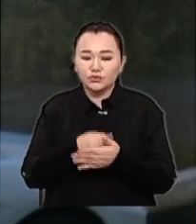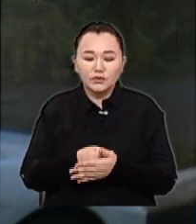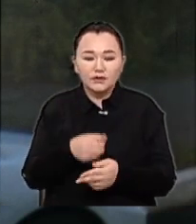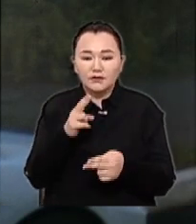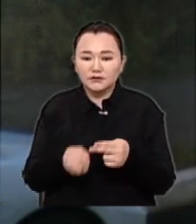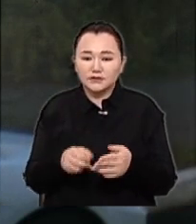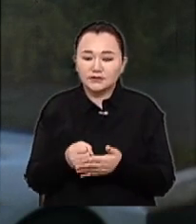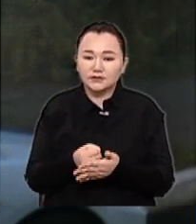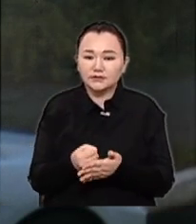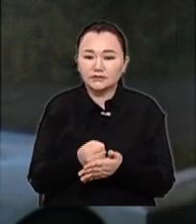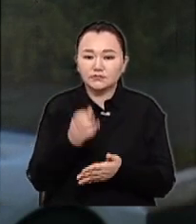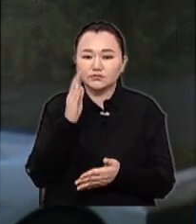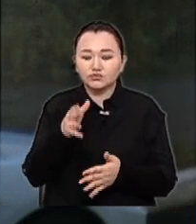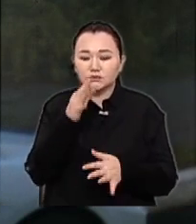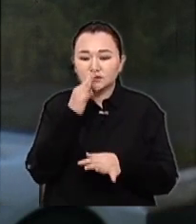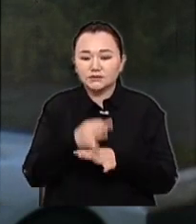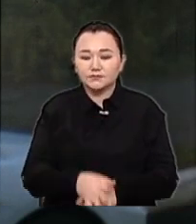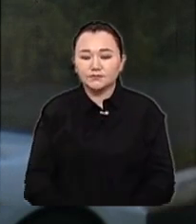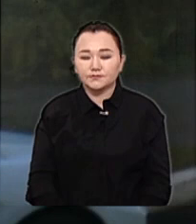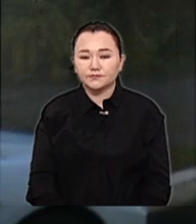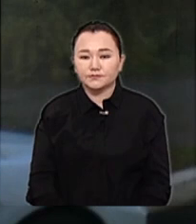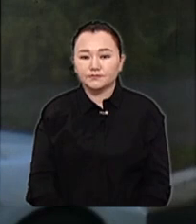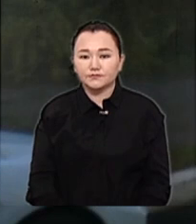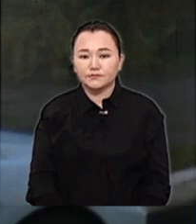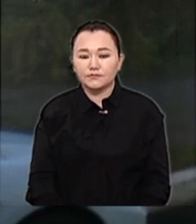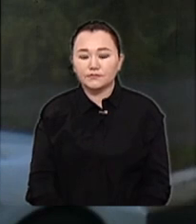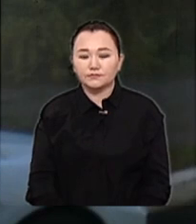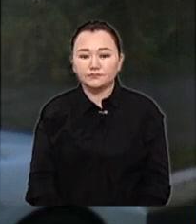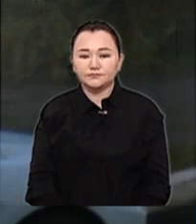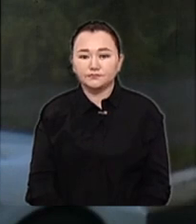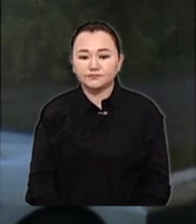дейін баратындарын айтады. Бауыржан Жақсымбет, Думан Сүлейменов, Влад Шишко, Информбюро.